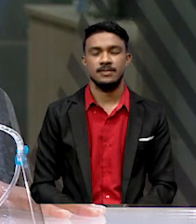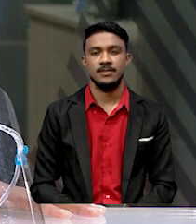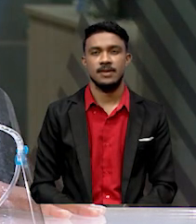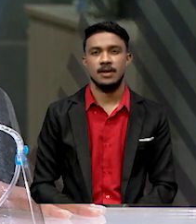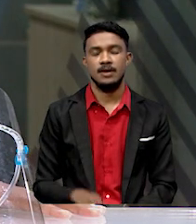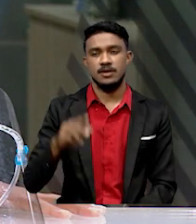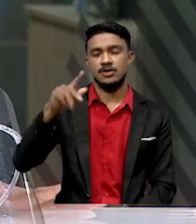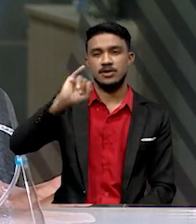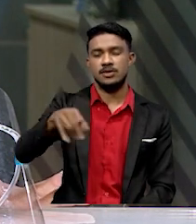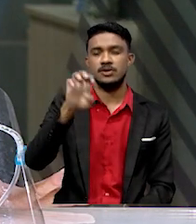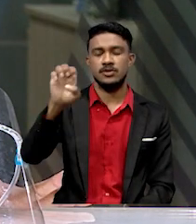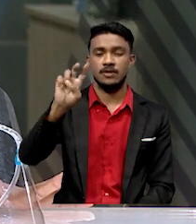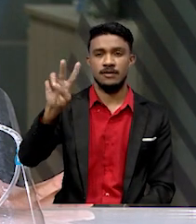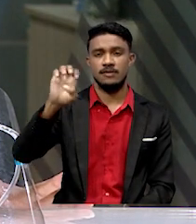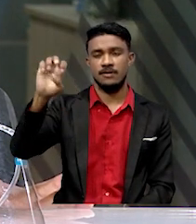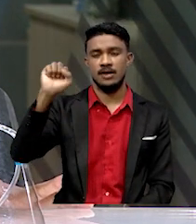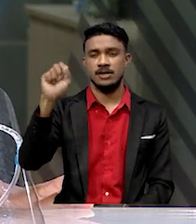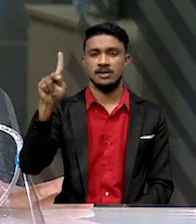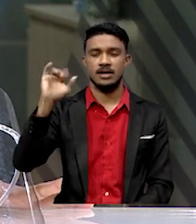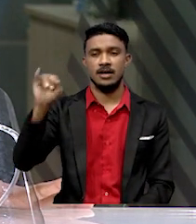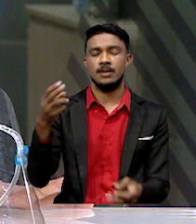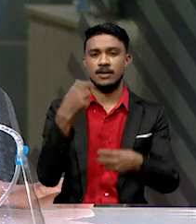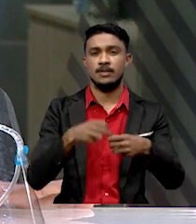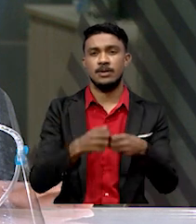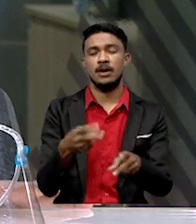Зеленський ответ им пресіза сансаун лютанга соро Русія.